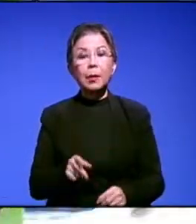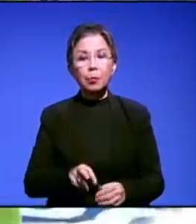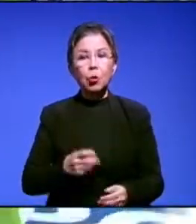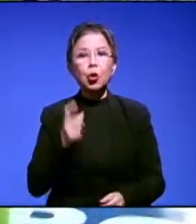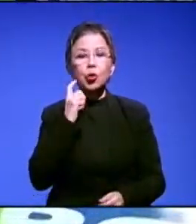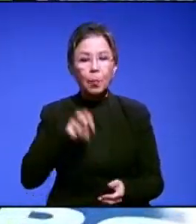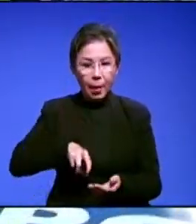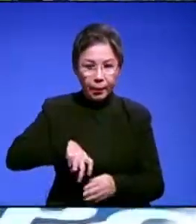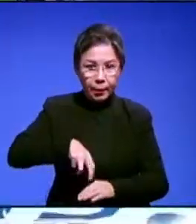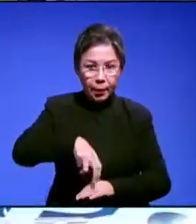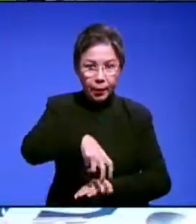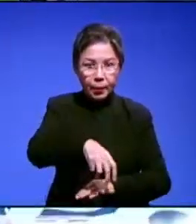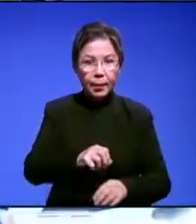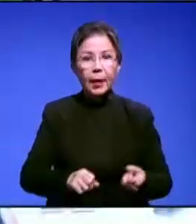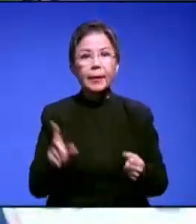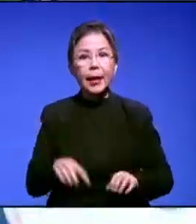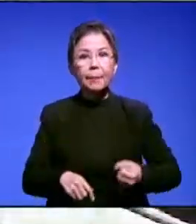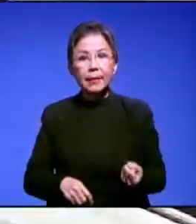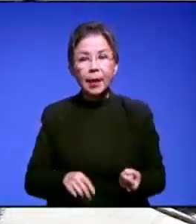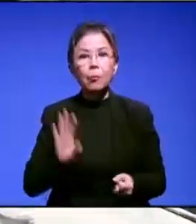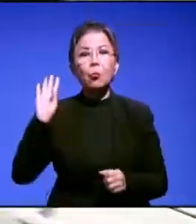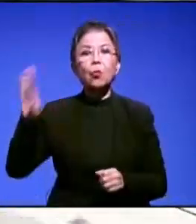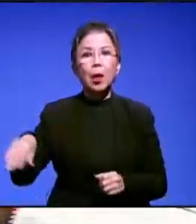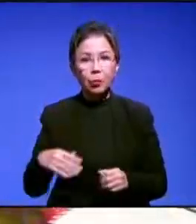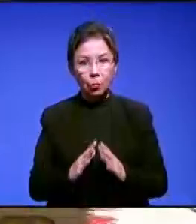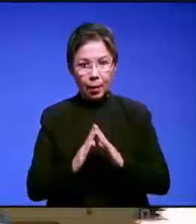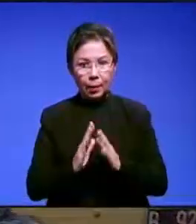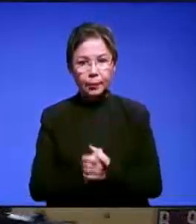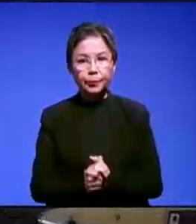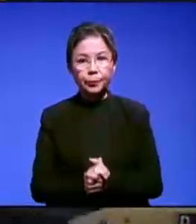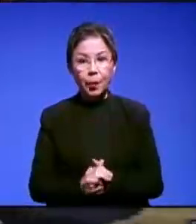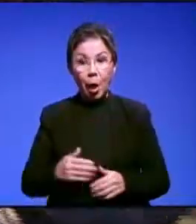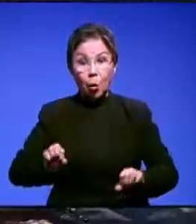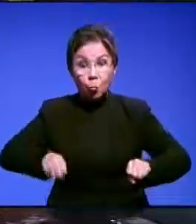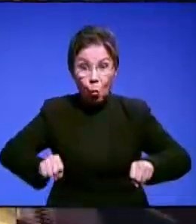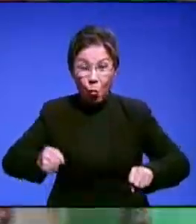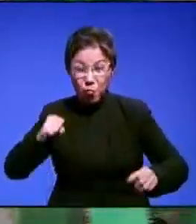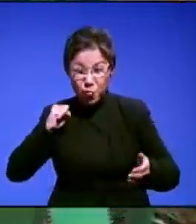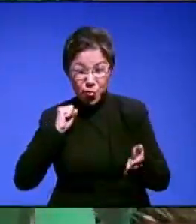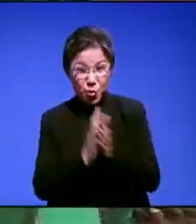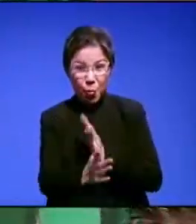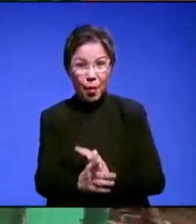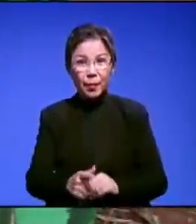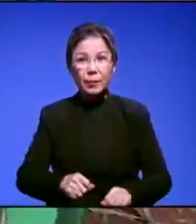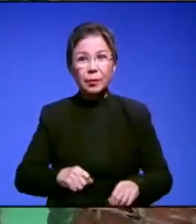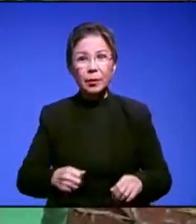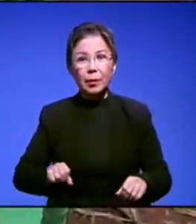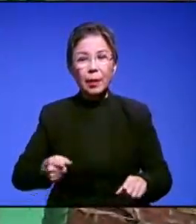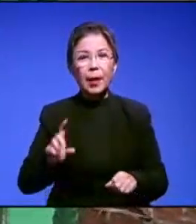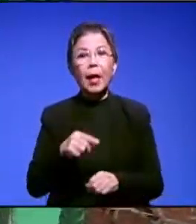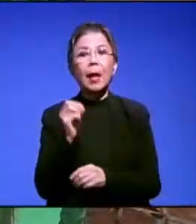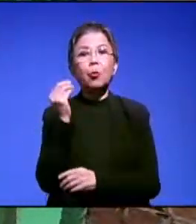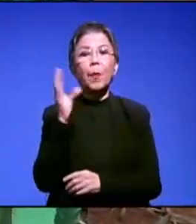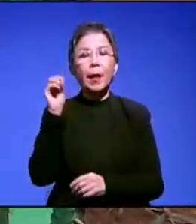menyebrang jalan dari Pasar Jembatan Dua menuju rumahnya pada saat bersamaan melaju motor dengan kecepatan tinggi dari